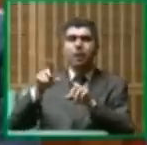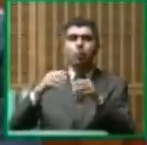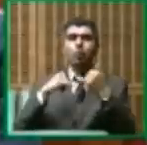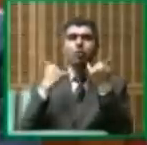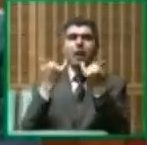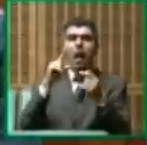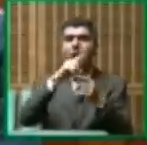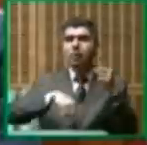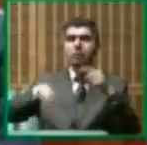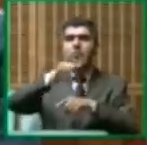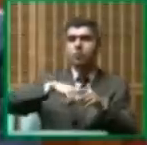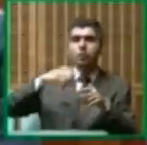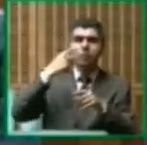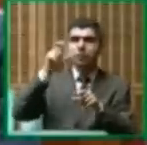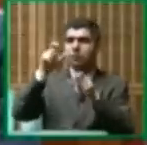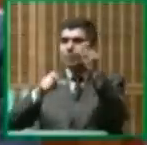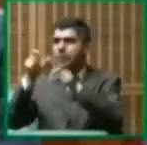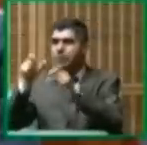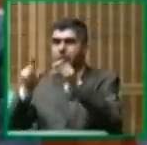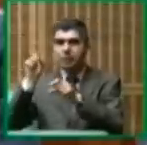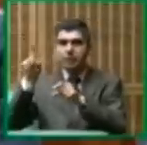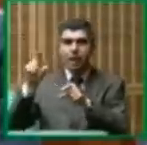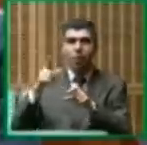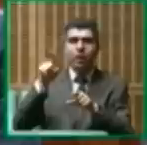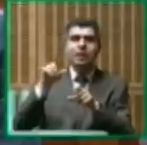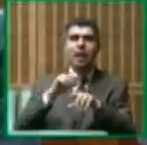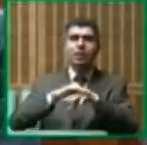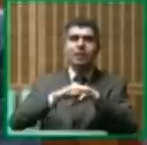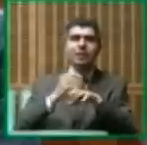عن التحولات التي عرفها المجتمع المغربي خلال العقد الأخير.